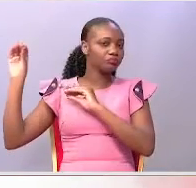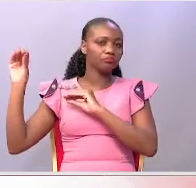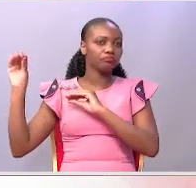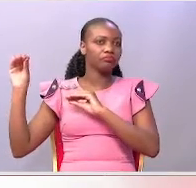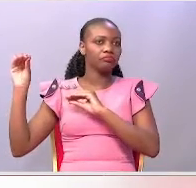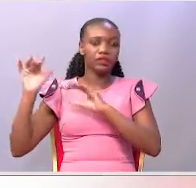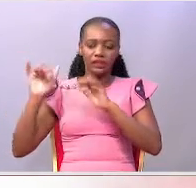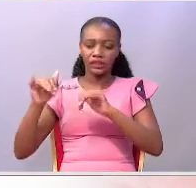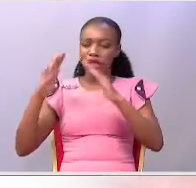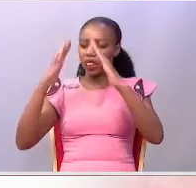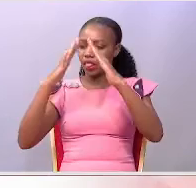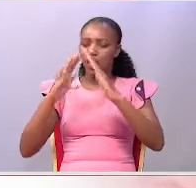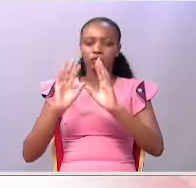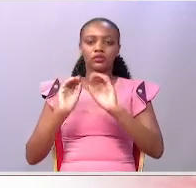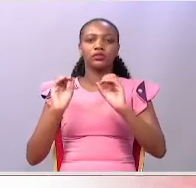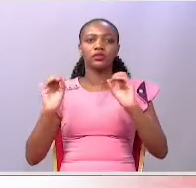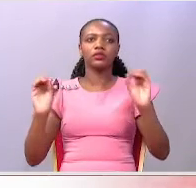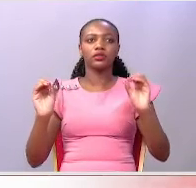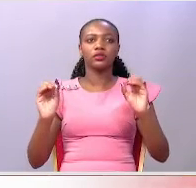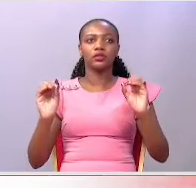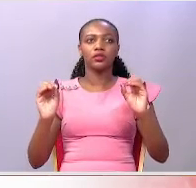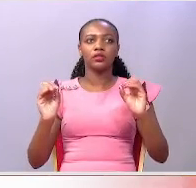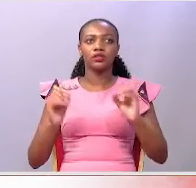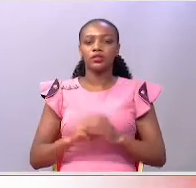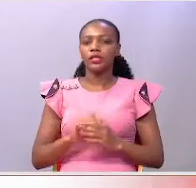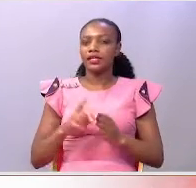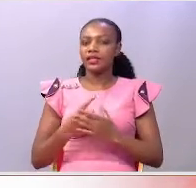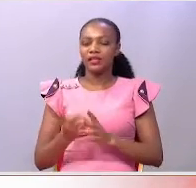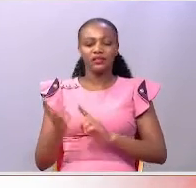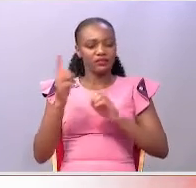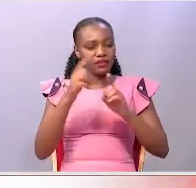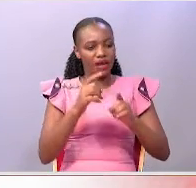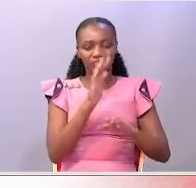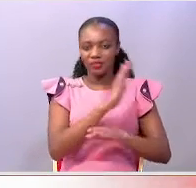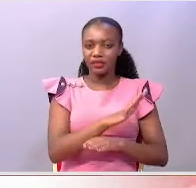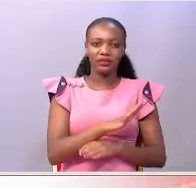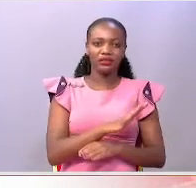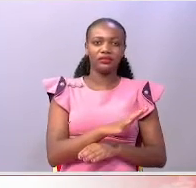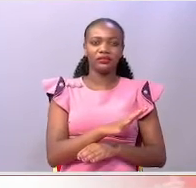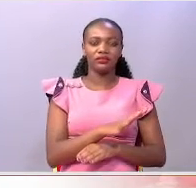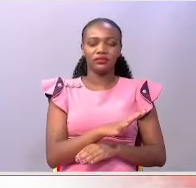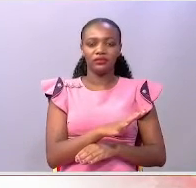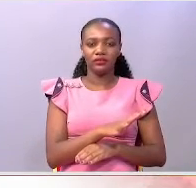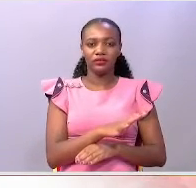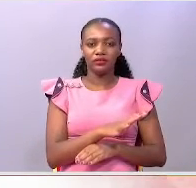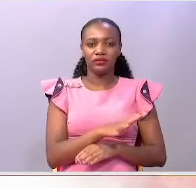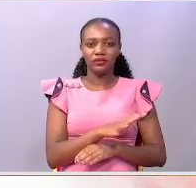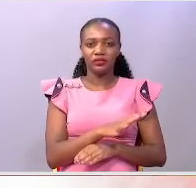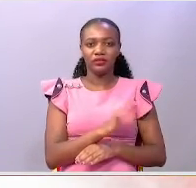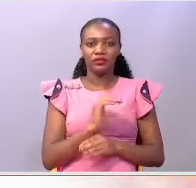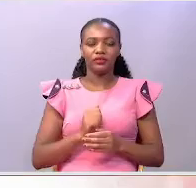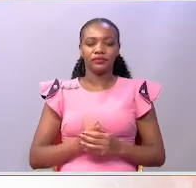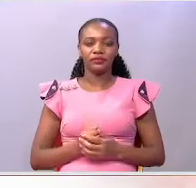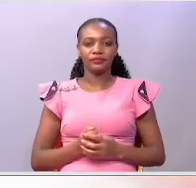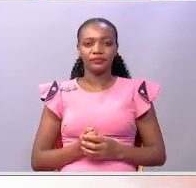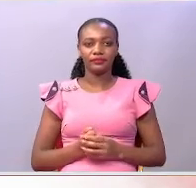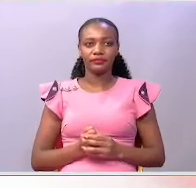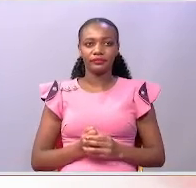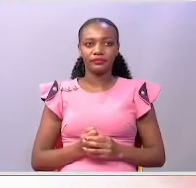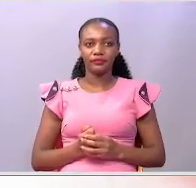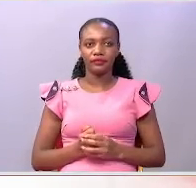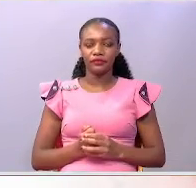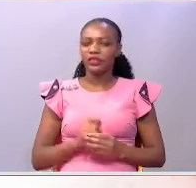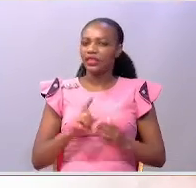nyumba. Then anamaliza 2 to 3 days, tena anakuja ama 1 week. Anarudishwa na mama yangu.